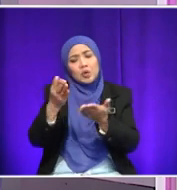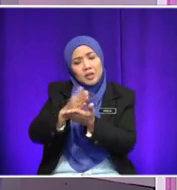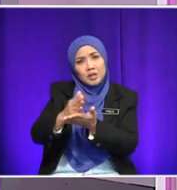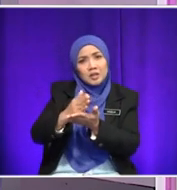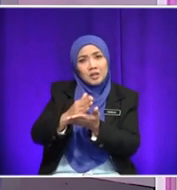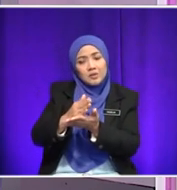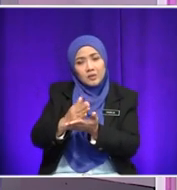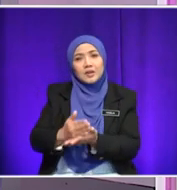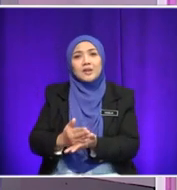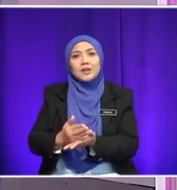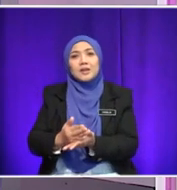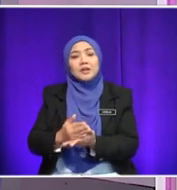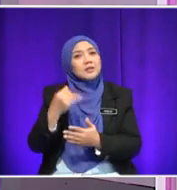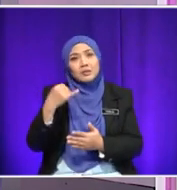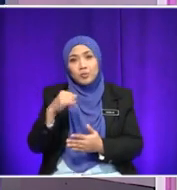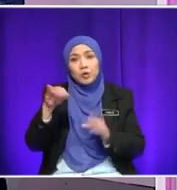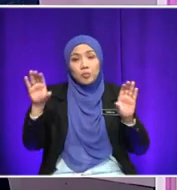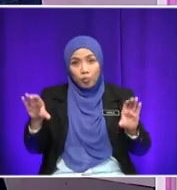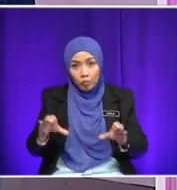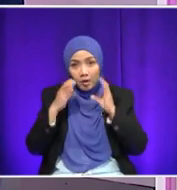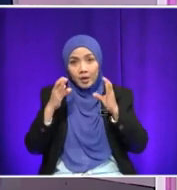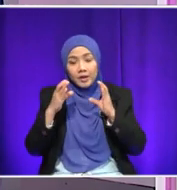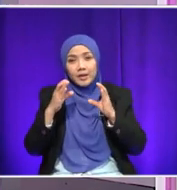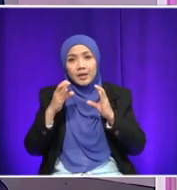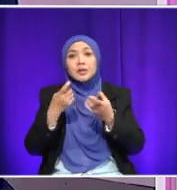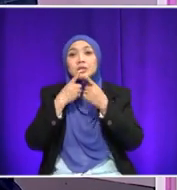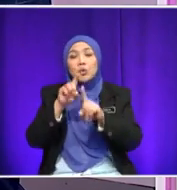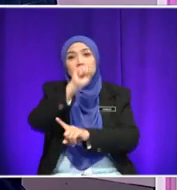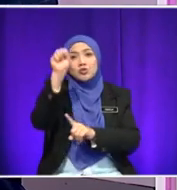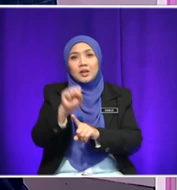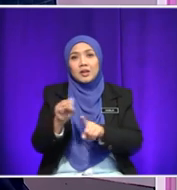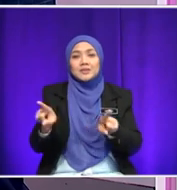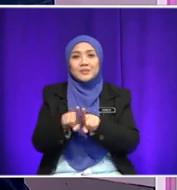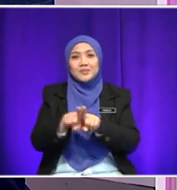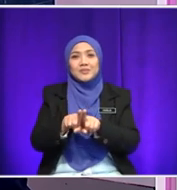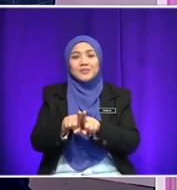kita elakan semasa kita menjawab pemeriksaan Oke